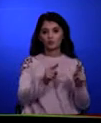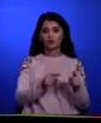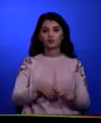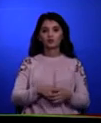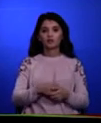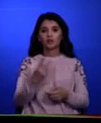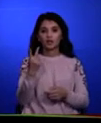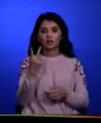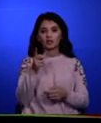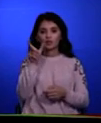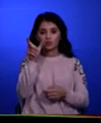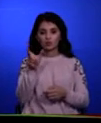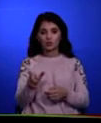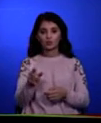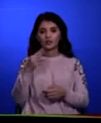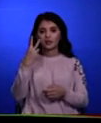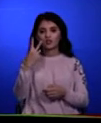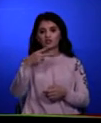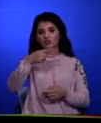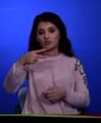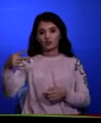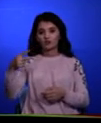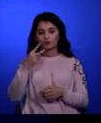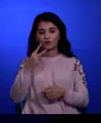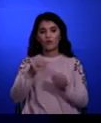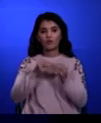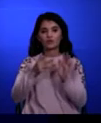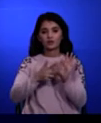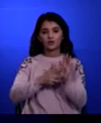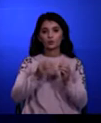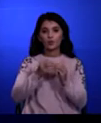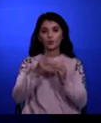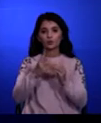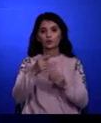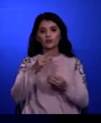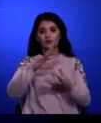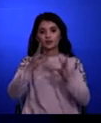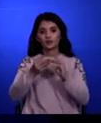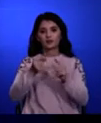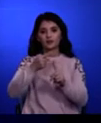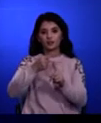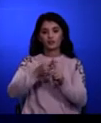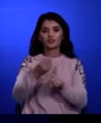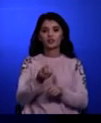ustun 2-chi qatorga keldik. 18 bilan 12 ning yig'indisi-chi?